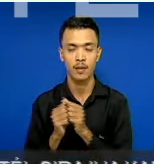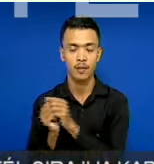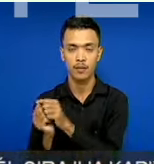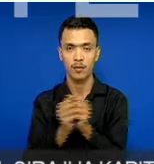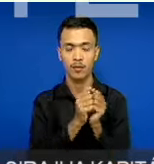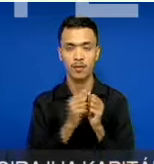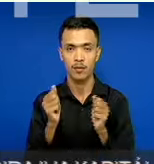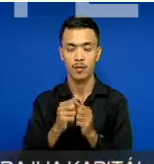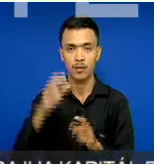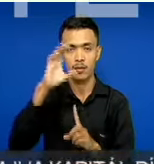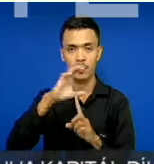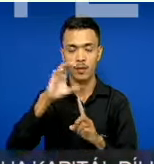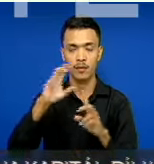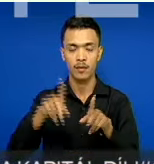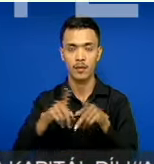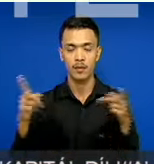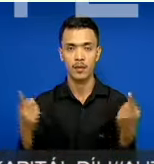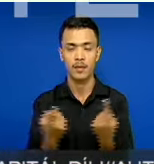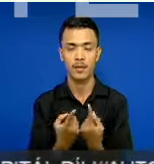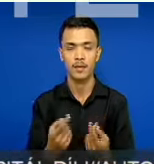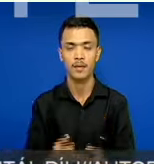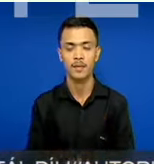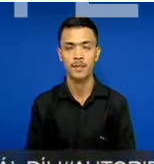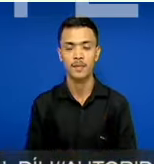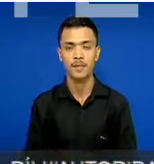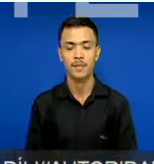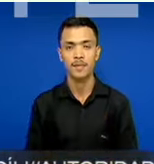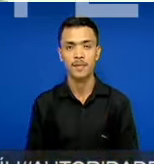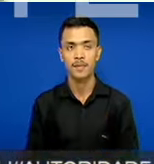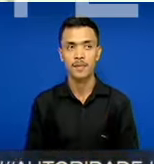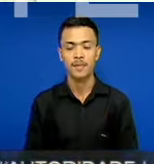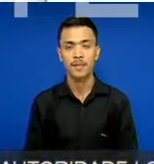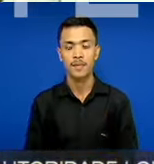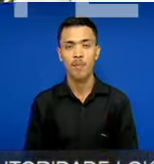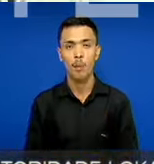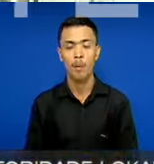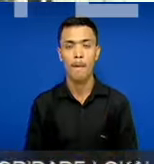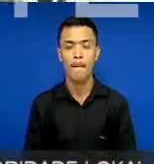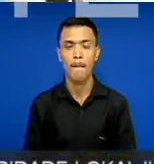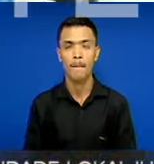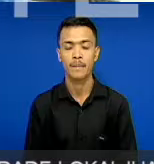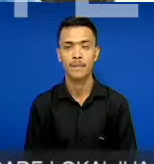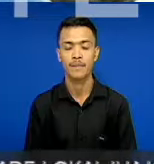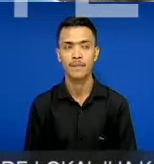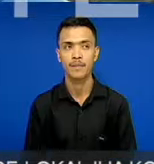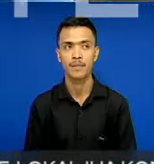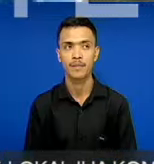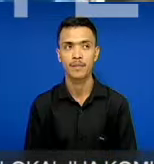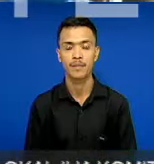companhia Montana Diak Jose Pereira Husifating idane aminya loron dia kwetpo dia loron dia sing relata le bahia publiku liga